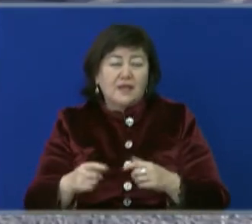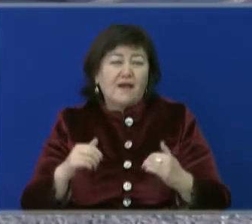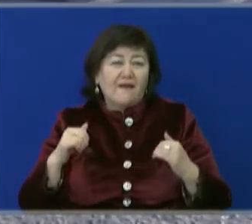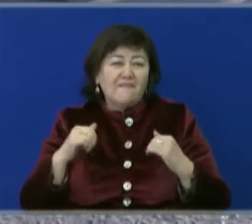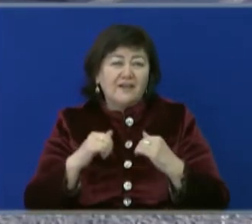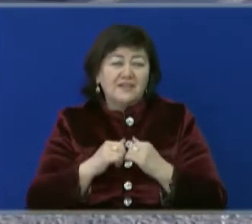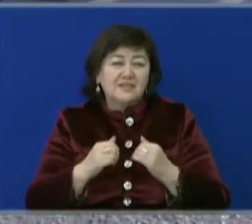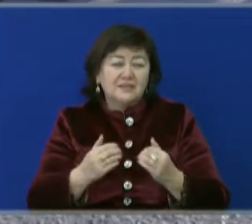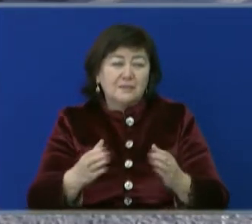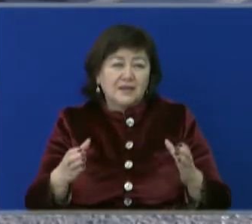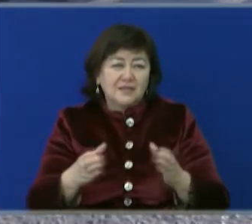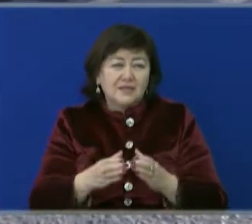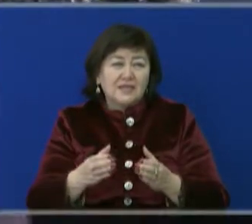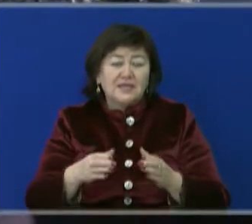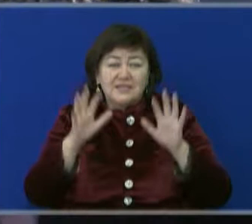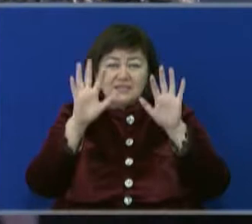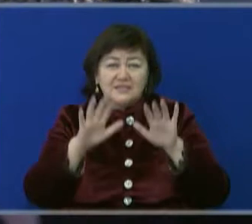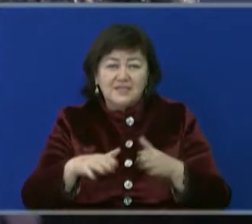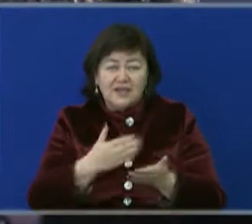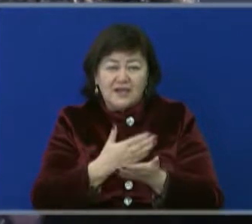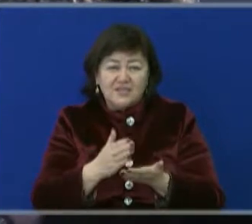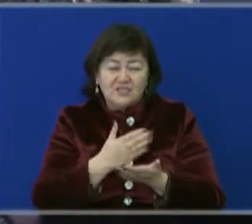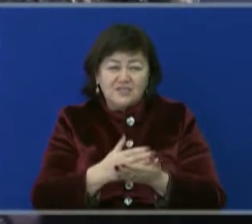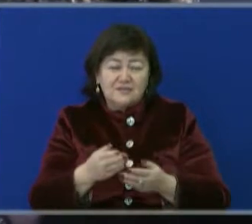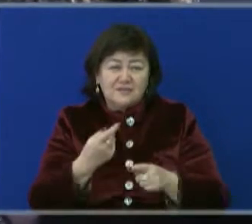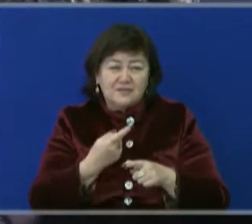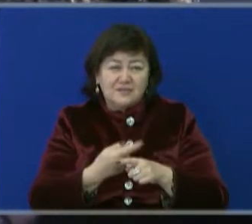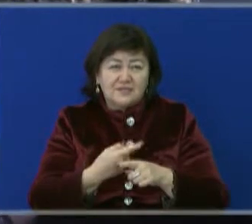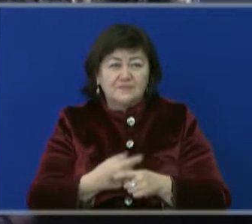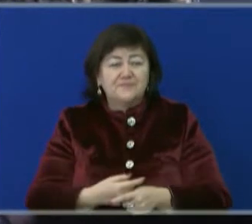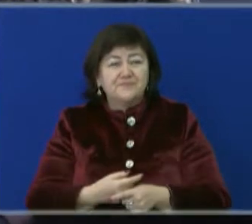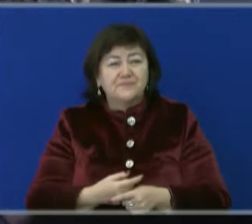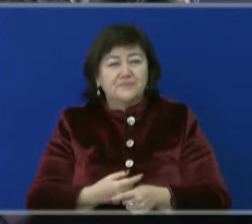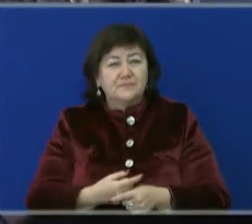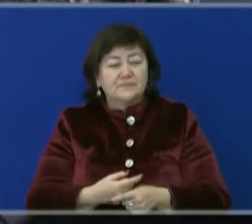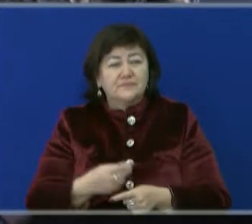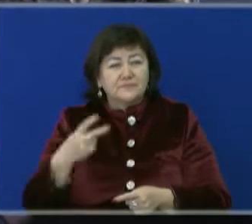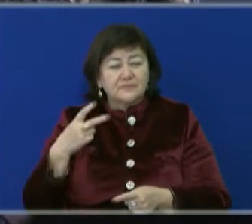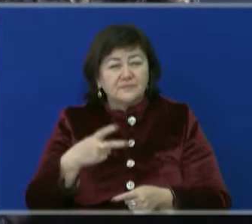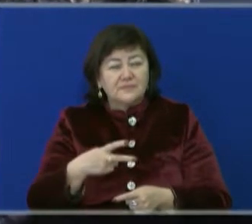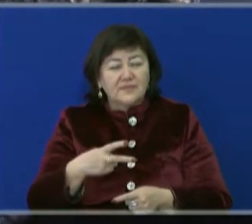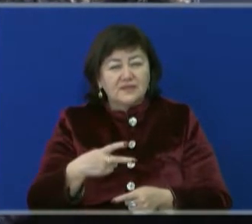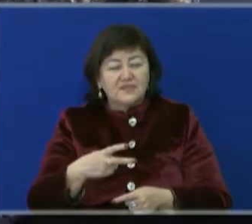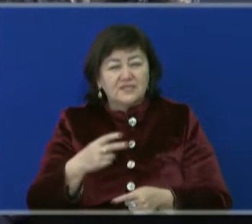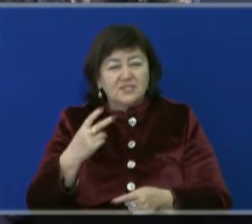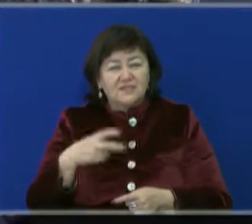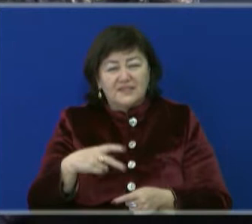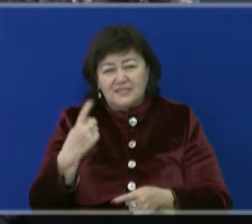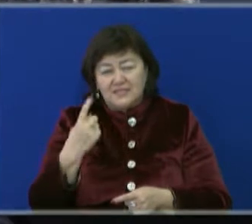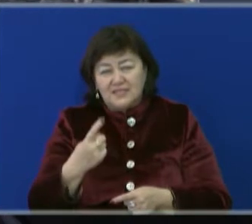оперативно-аварийно-спасательных отрядов и снегоочистительной техники. В рамках республиканского командно-штабных учений КС-2021 по республике